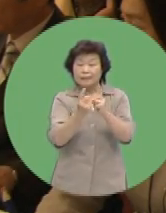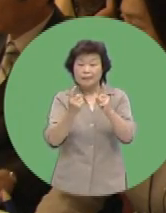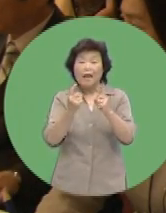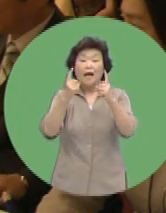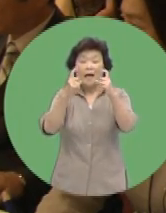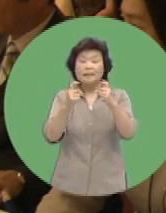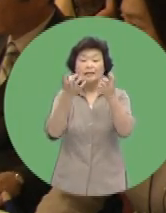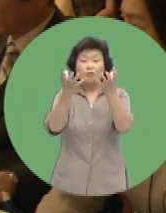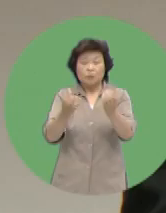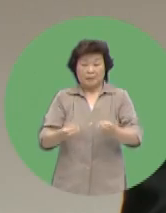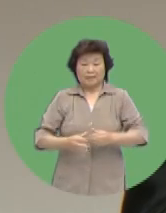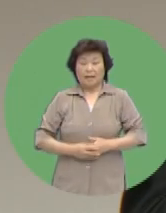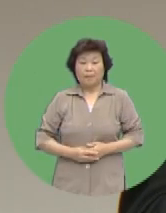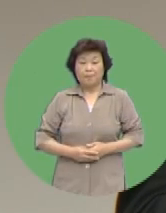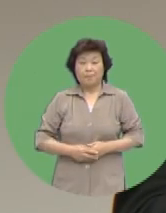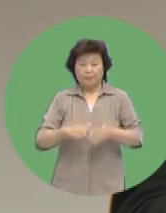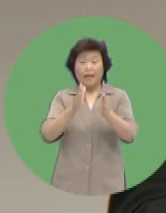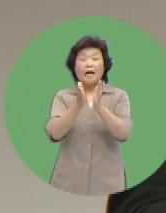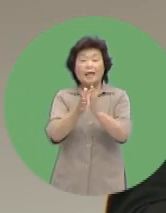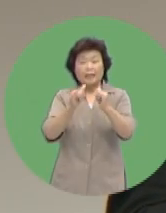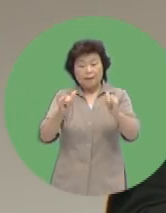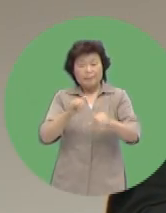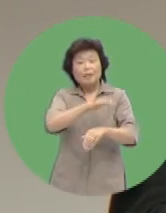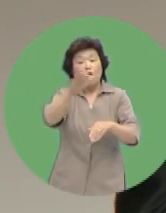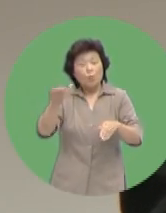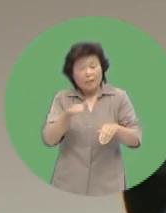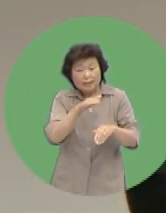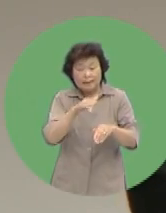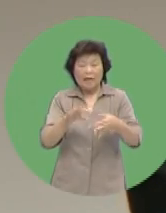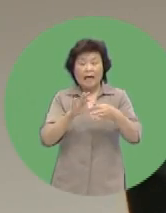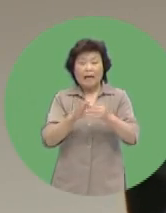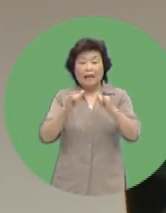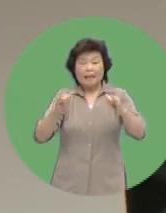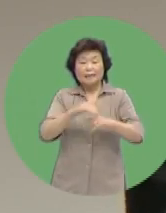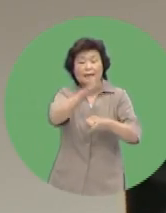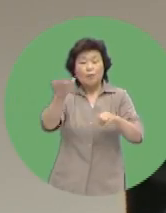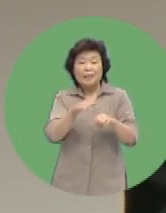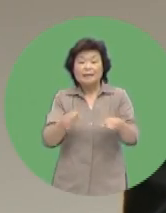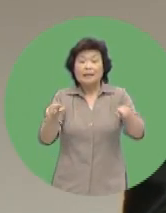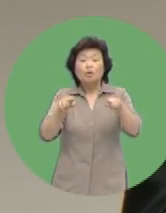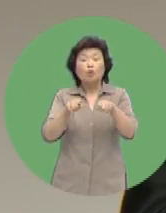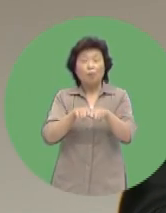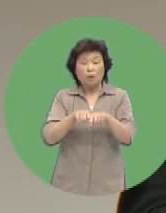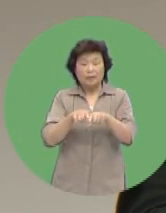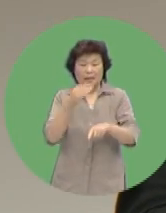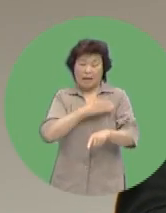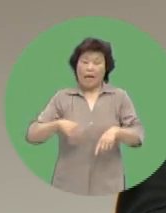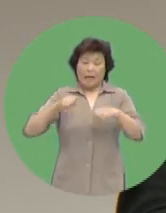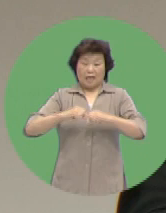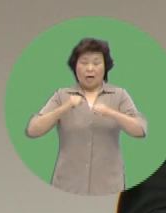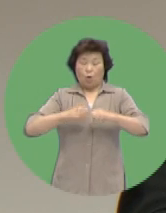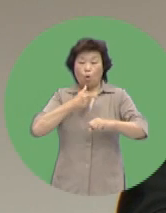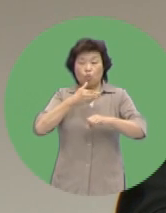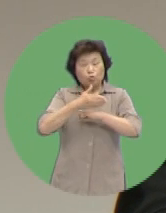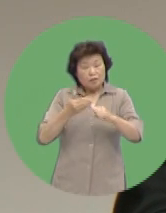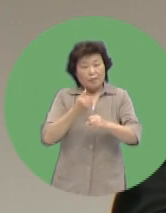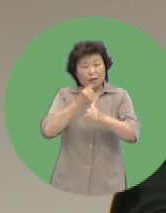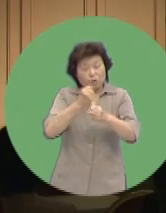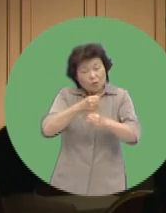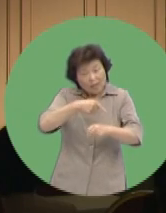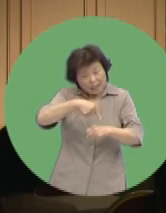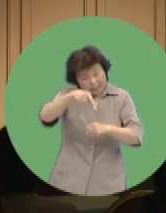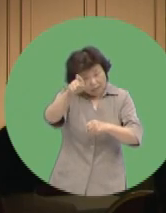。 県民の皆さんとともに、また関係者の皆さんとともに、健康徳島を作り上げてい